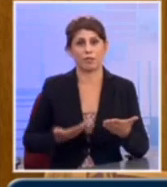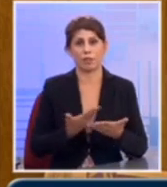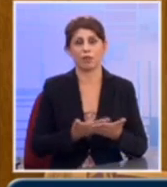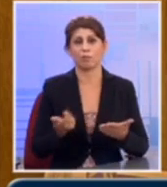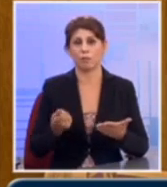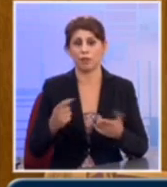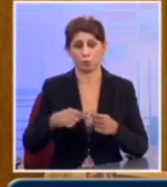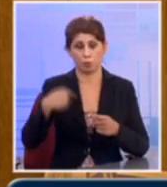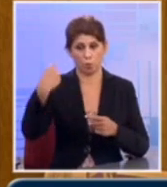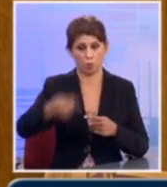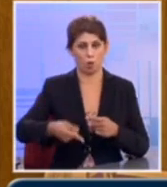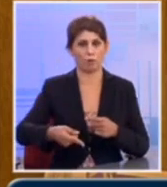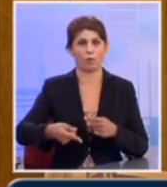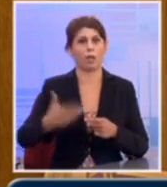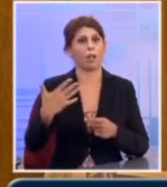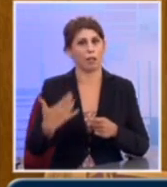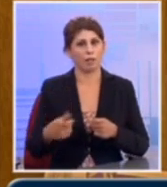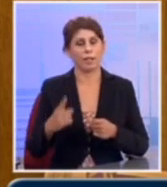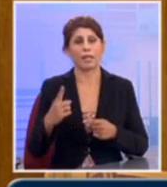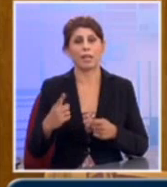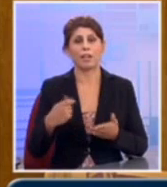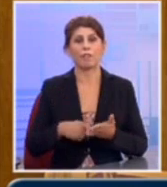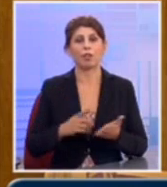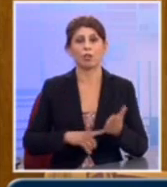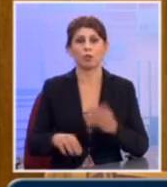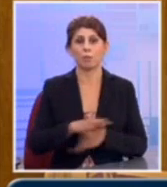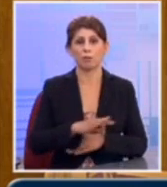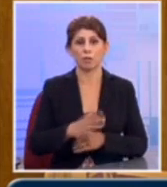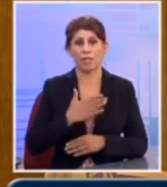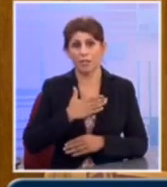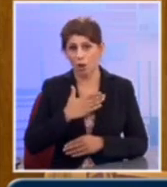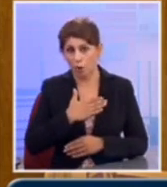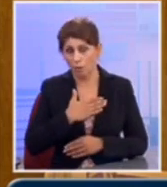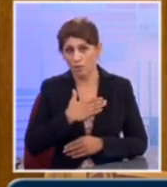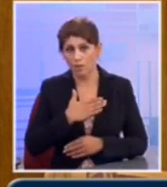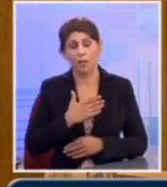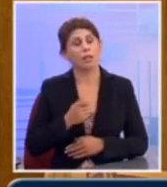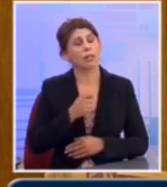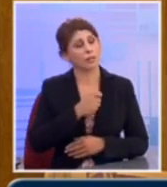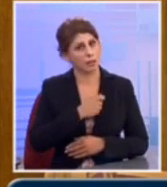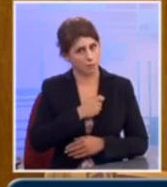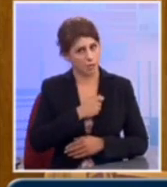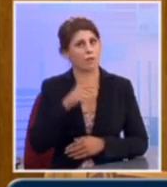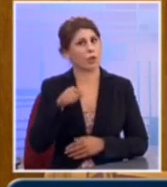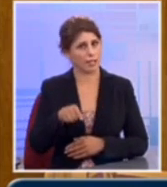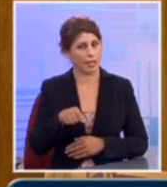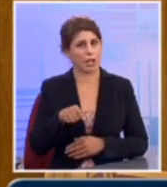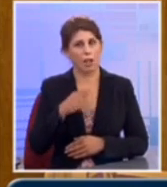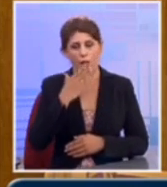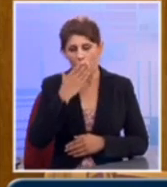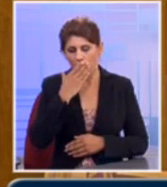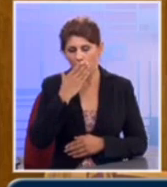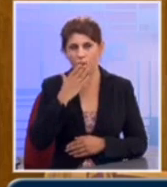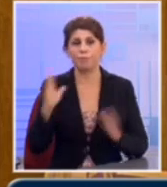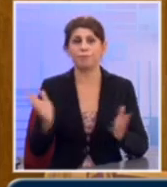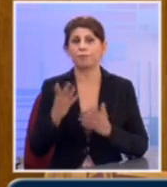θα γίνουν του χρόνου θα είναι ένα φορολογικό νομοσχέδιο δικό μας και πιστεύω ότι εκεί παρόλο που